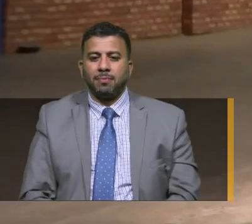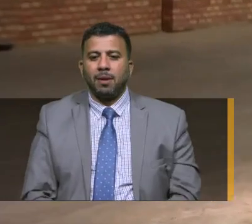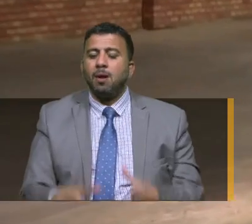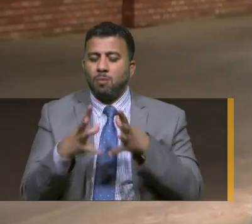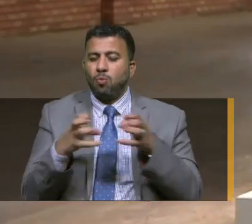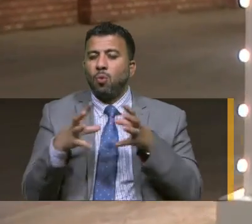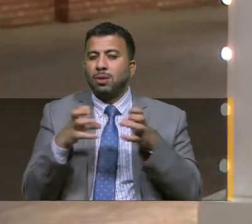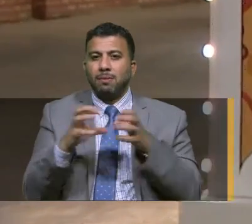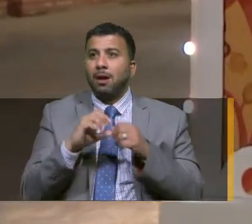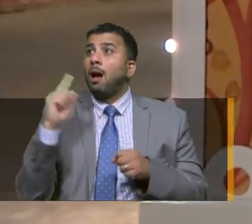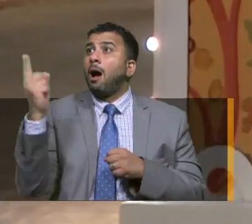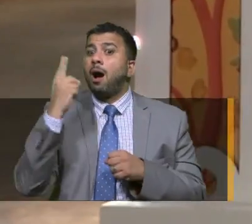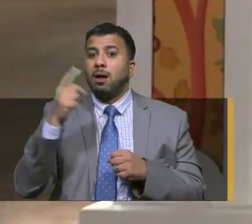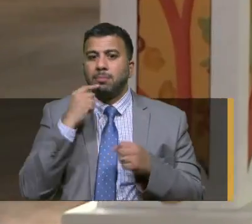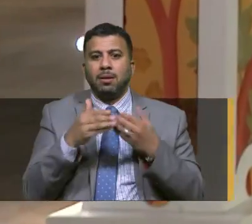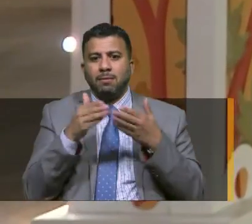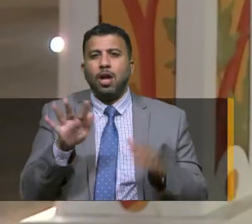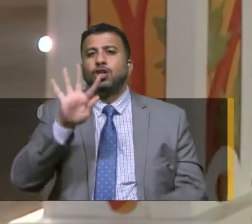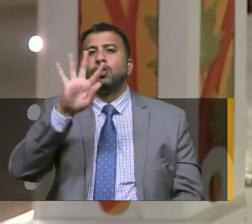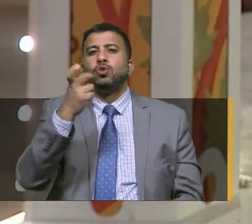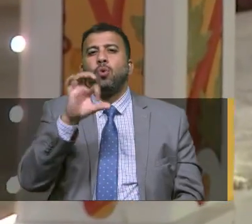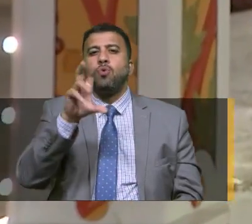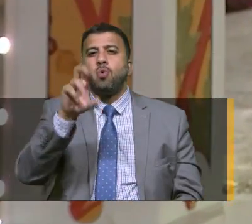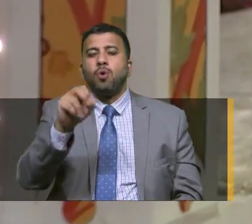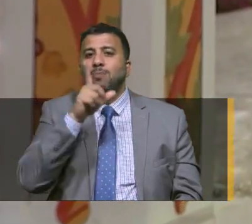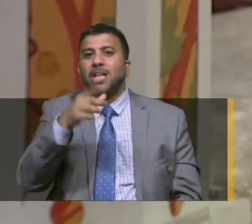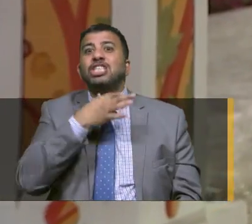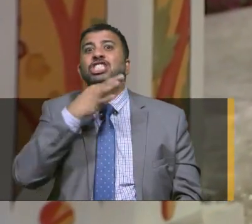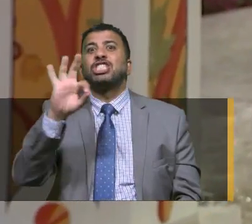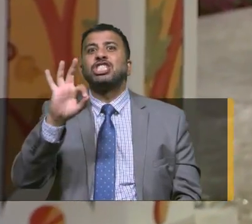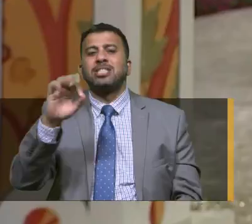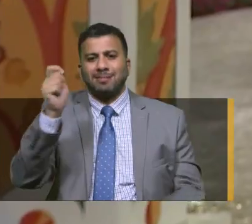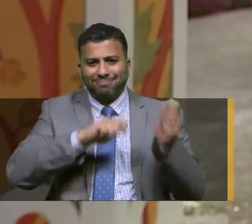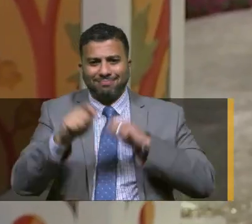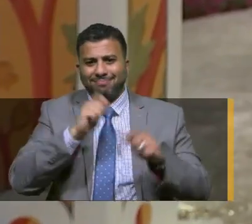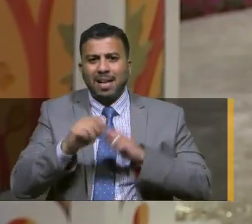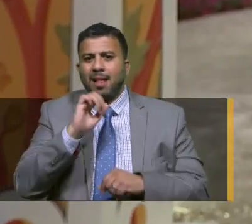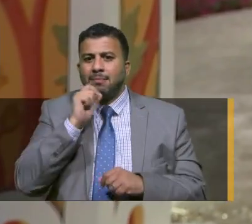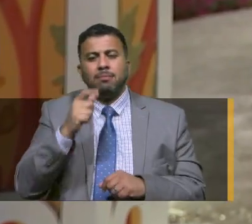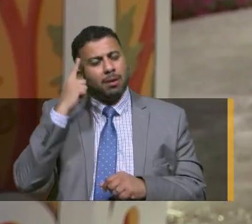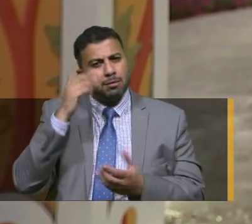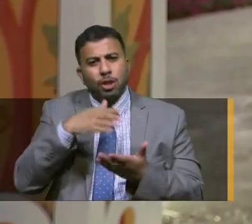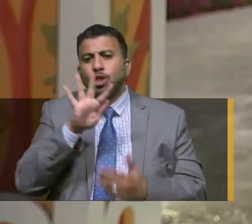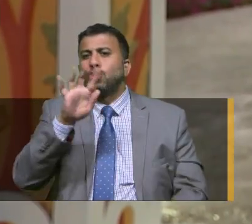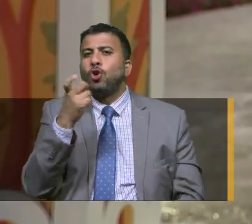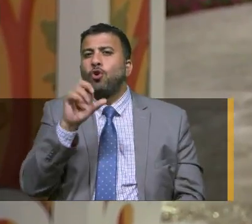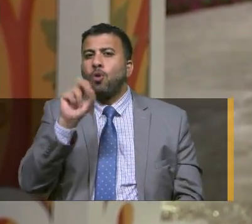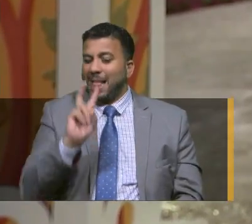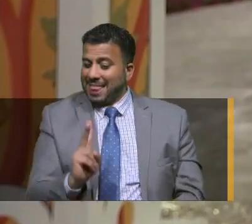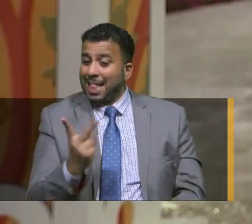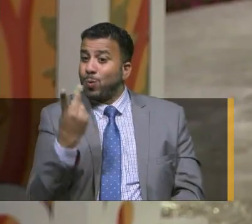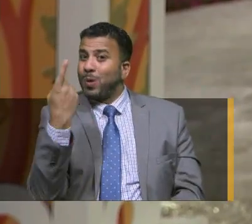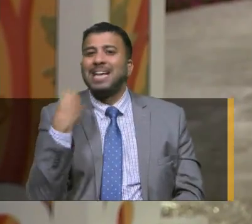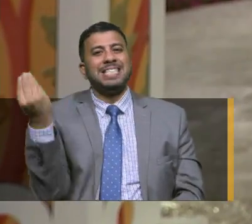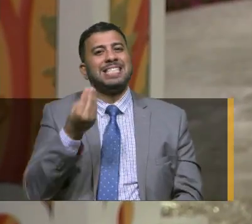بمواصفات عالمية رفيعة افتتحت شروق حدائق المنتزه بحلتها الجديدة، وذلك في إطار استراتيجية شروق بتطوير المنشآت